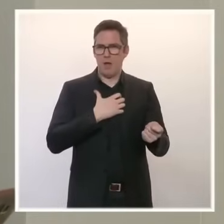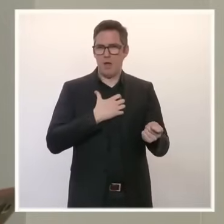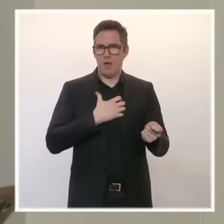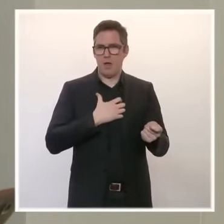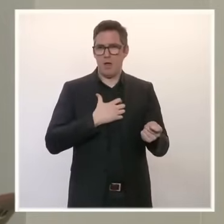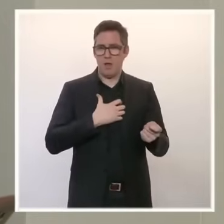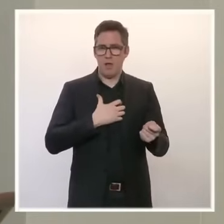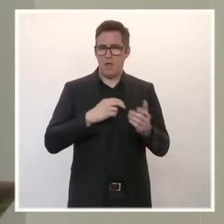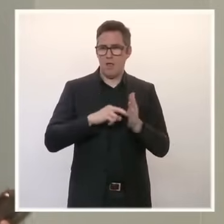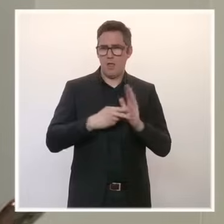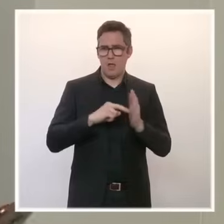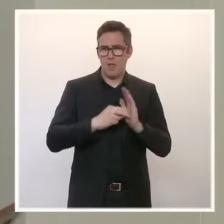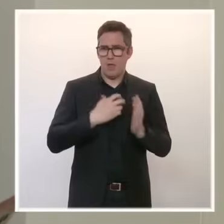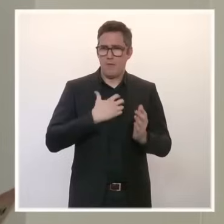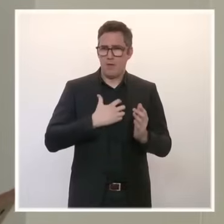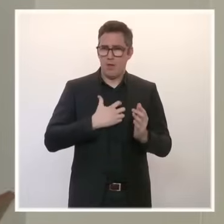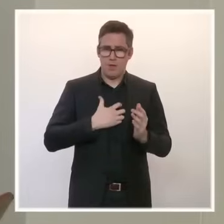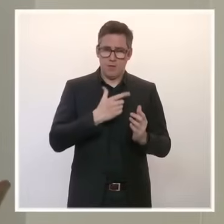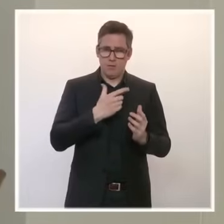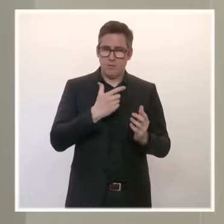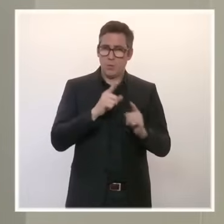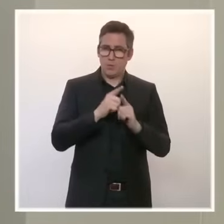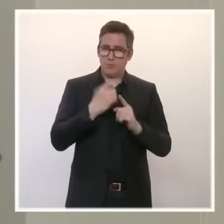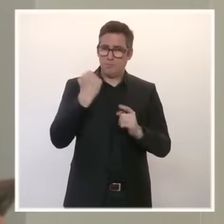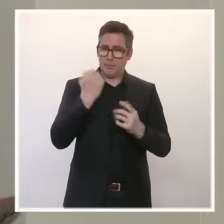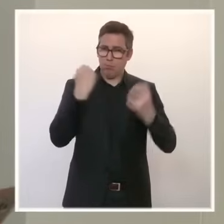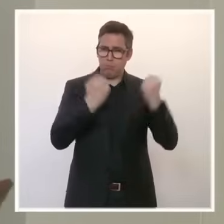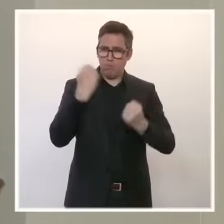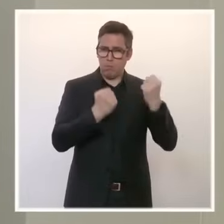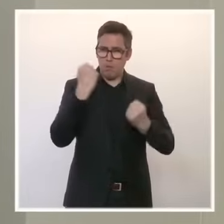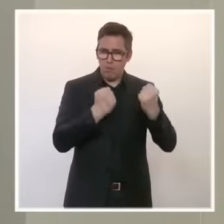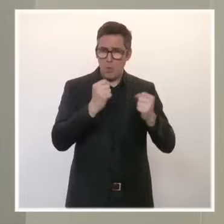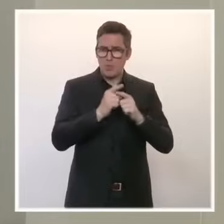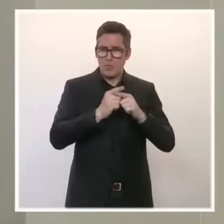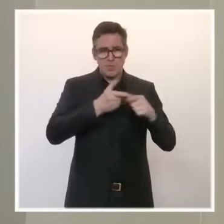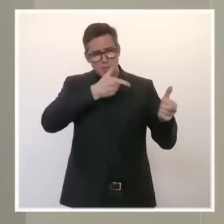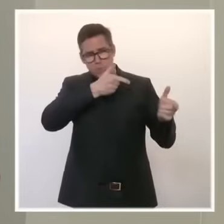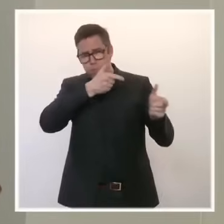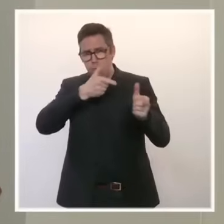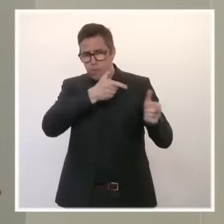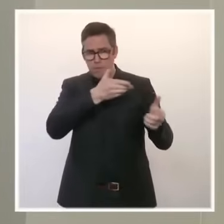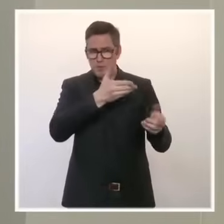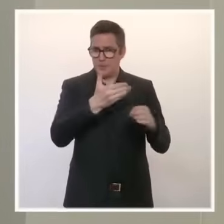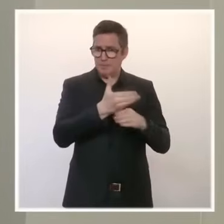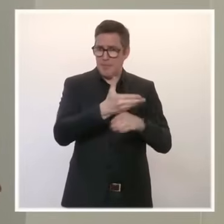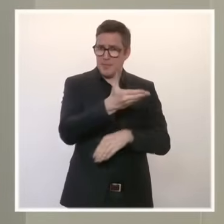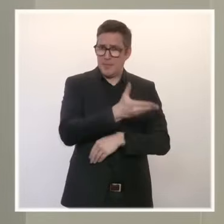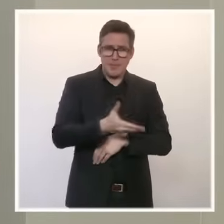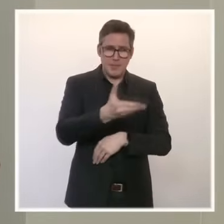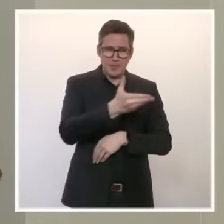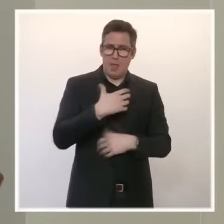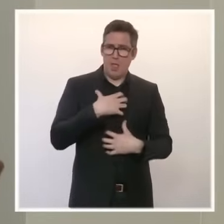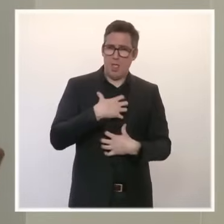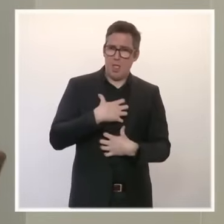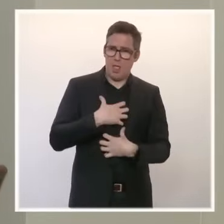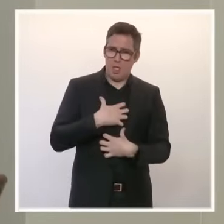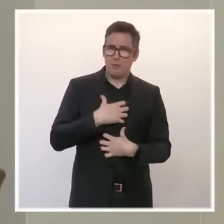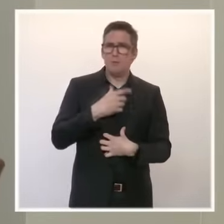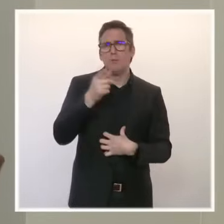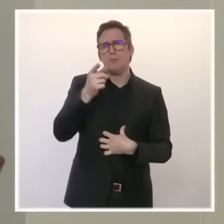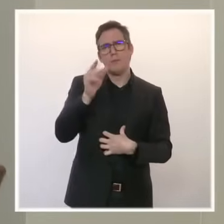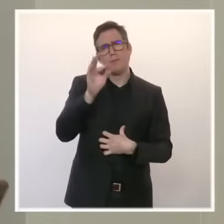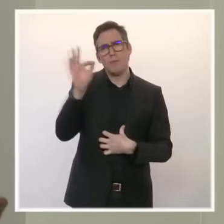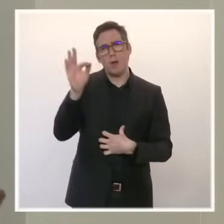de mourir de faim et de mourir sous les bombes et les tirs de snipers, comment expliquez-vous que la France ait suspendu le